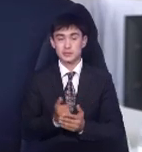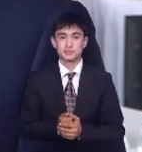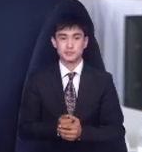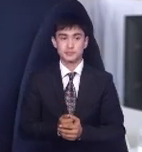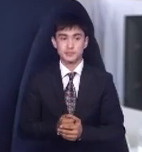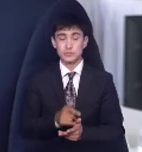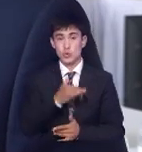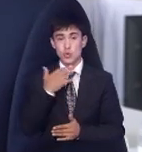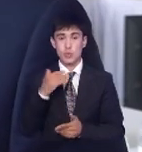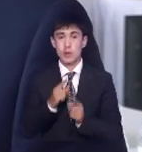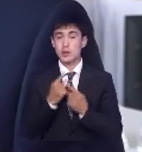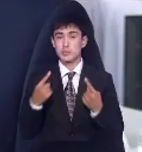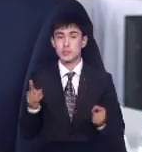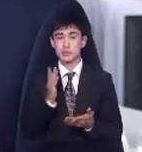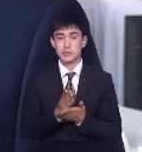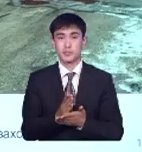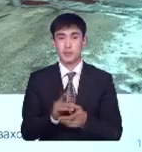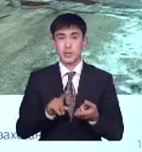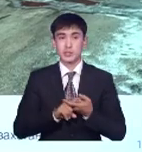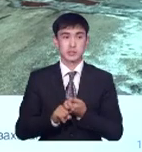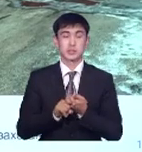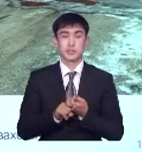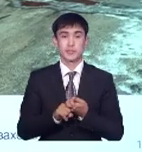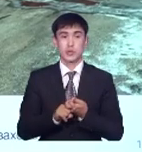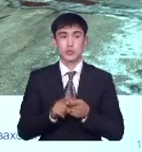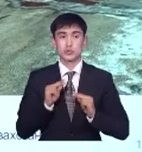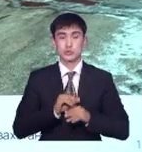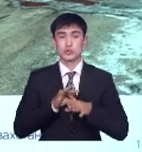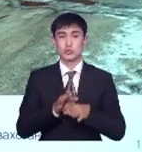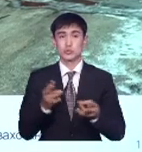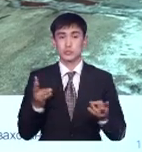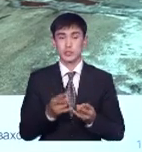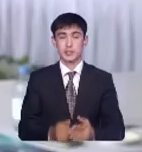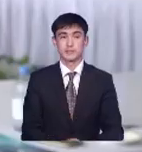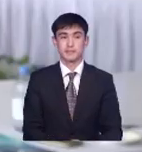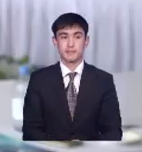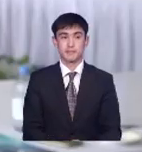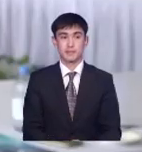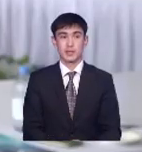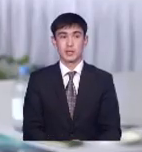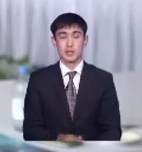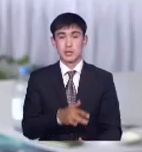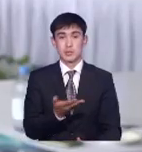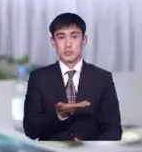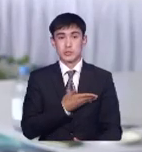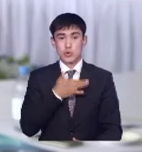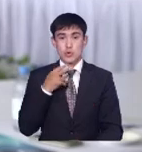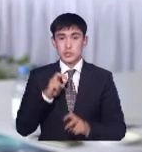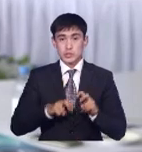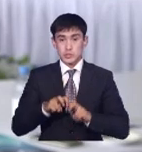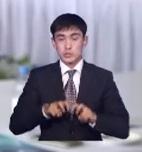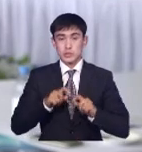жаңағы айырмашылықтар бар. Соған байланысты біз осы бағыттағы жұмыстарды жүргізуіміз керек. Біз неше түрлі зерттеулер жасап жатырмыз.